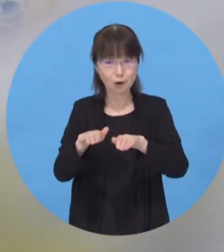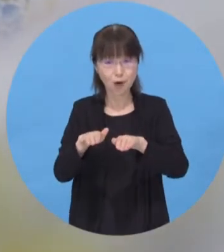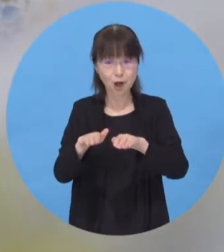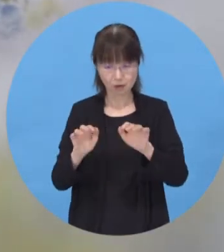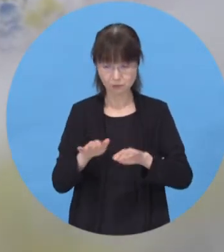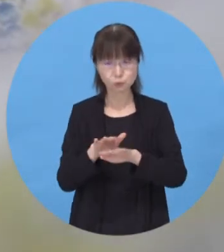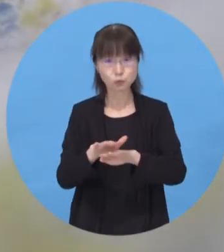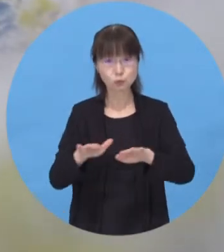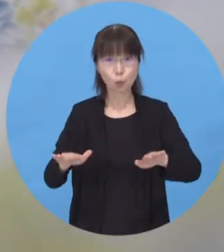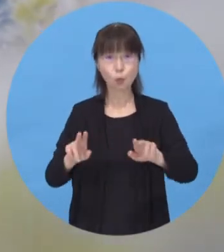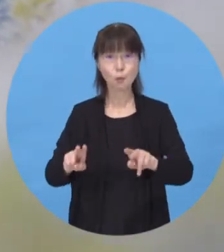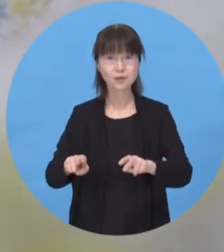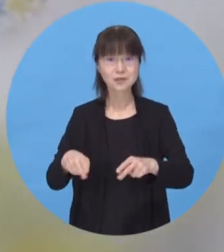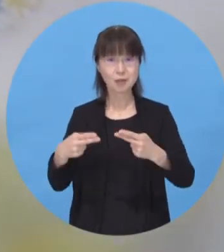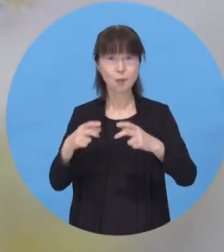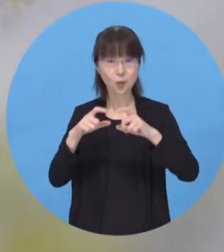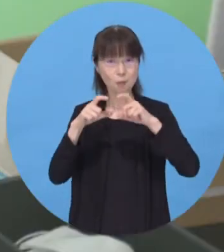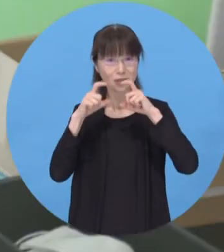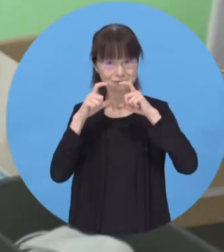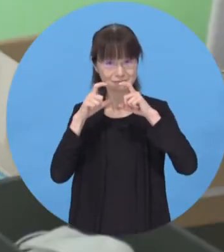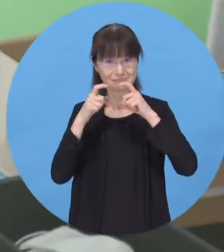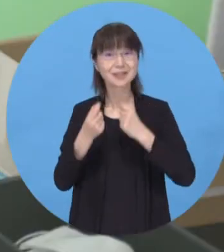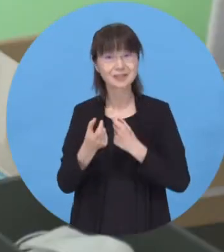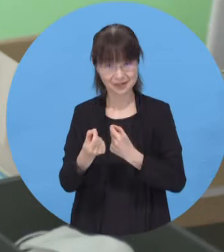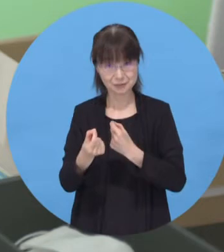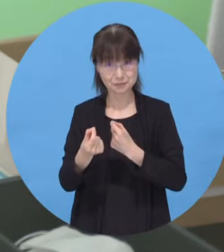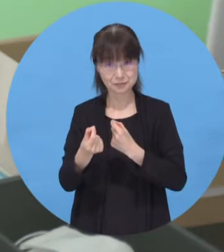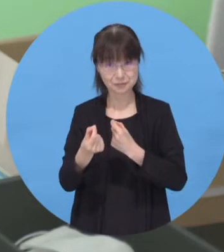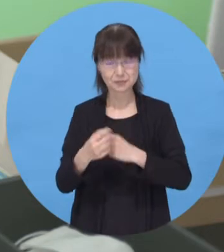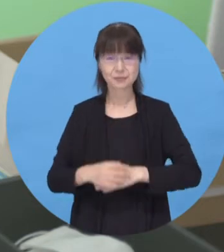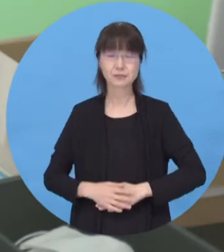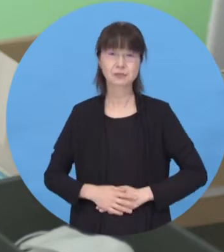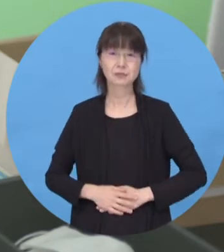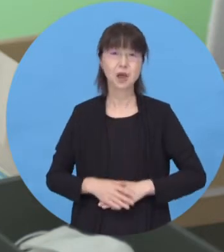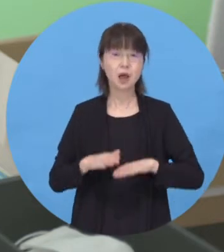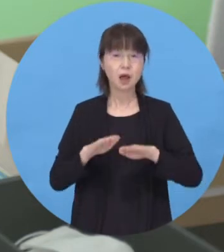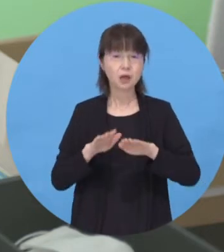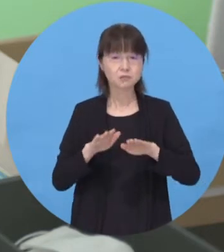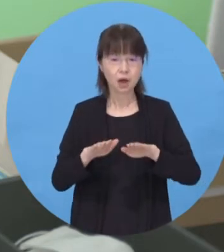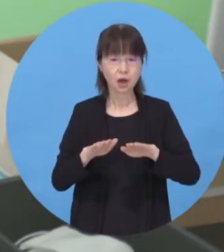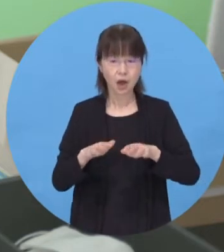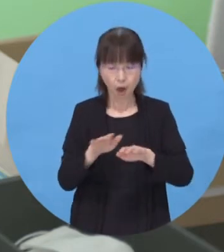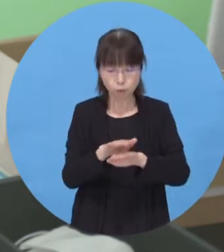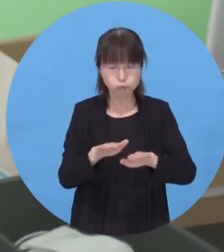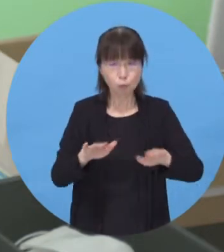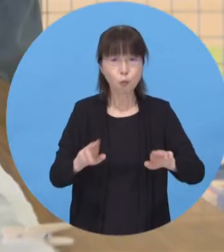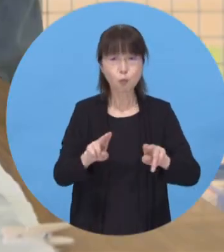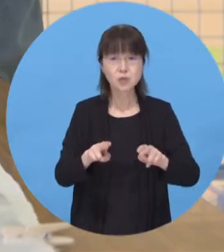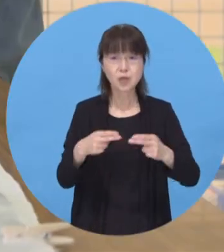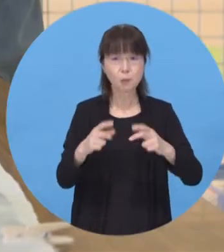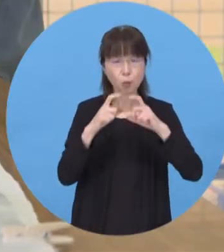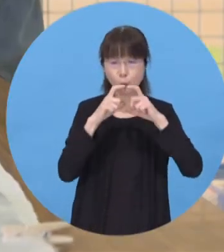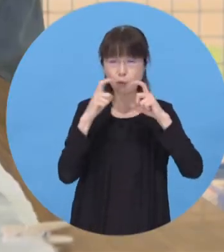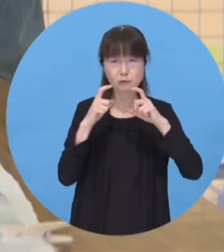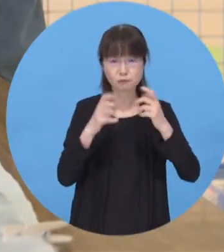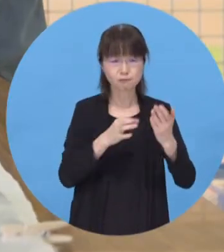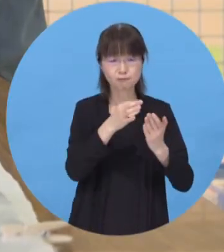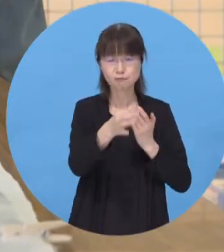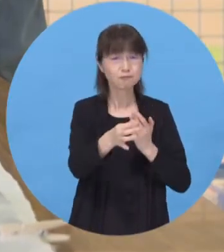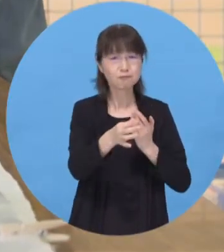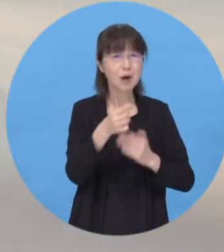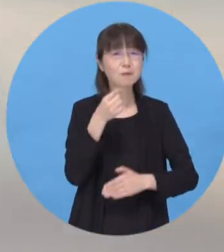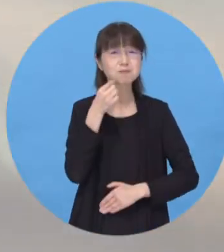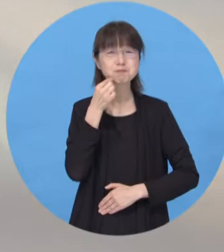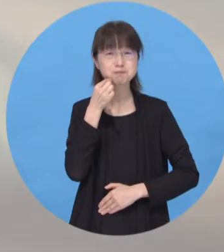だ。 今私たちはなかなか入手困難な幼児向けのマスクを作っています。一般的に市販